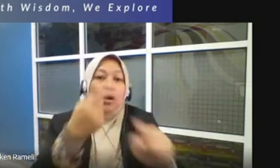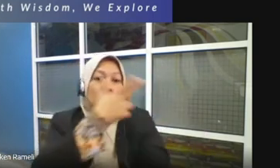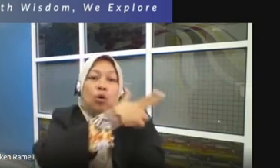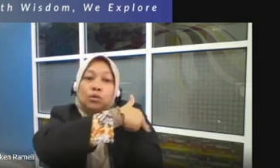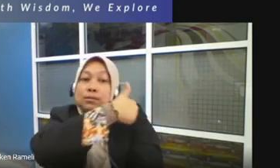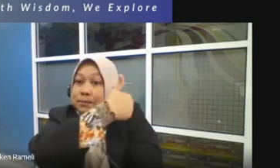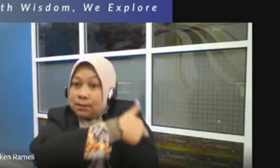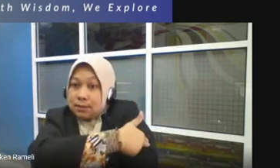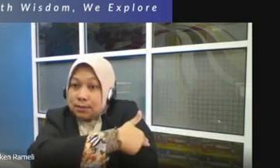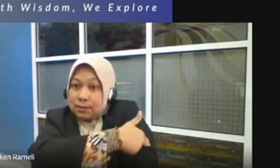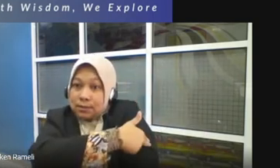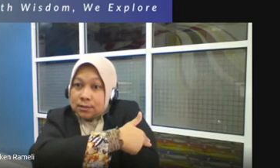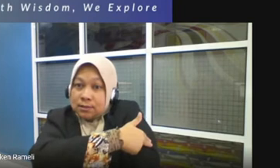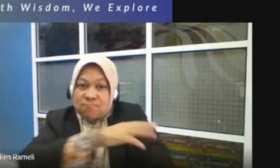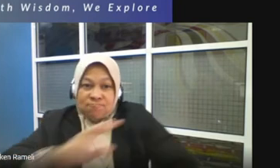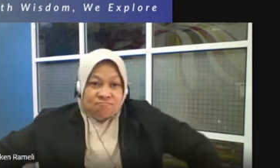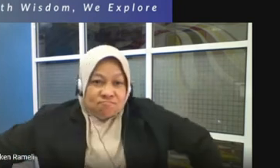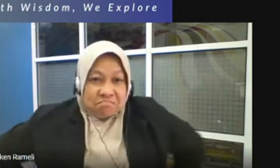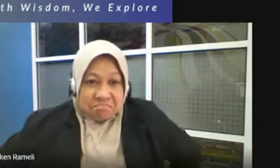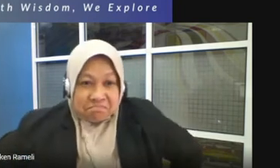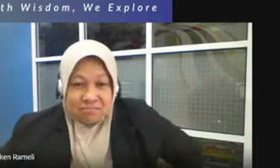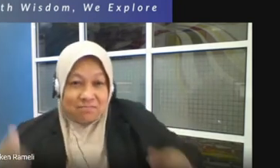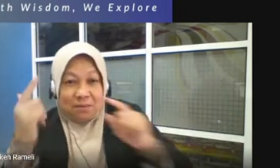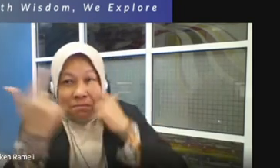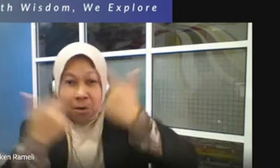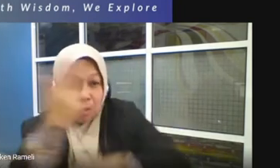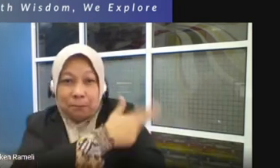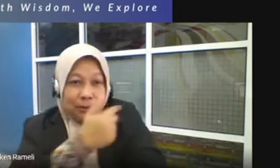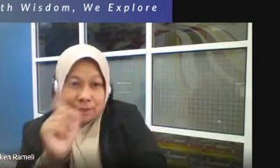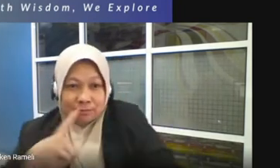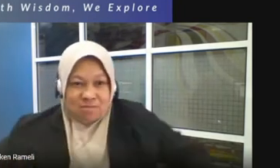hospital. Takkanlah kita nak cekak pinggang, betul? Kita nak cekak pinggang.